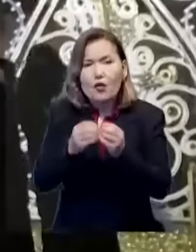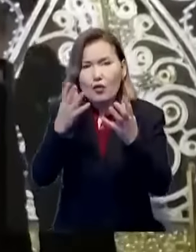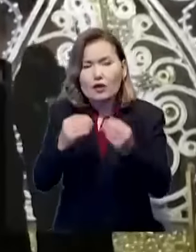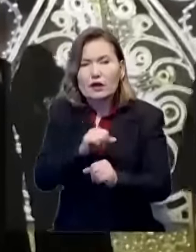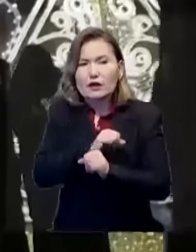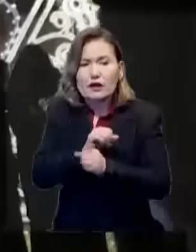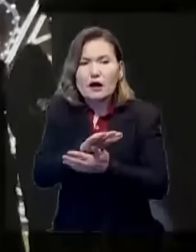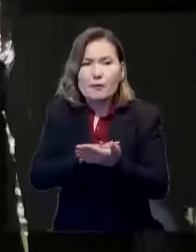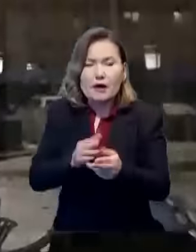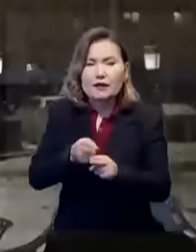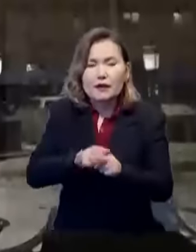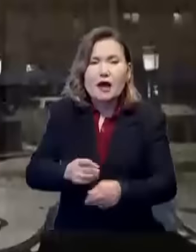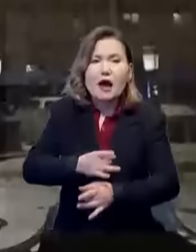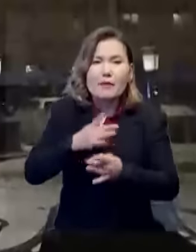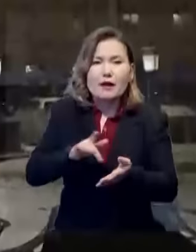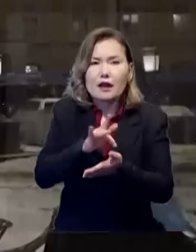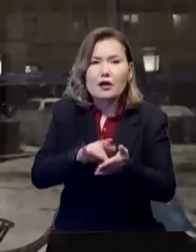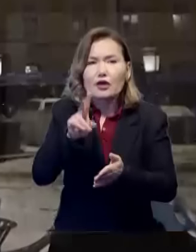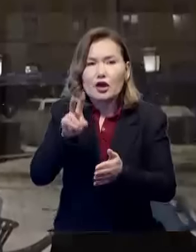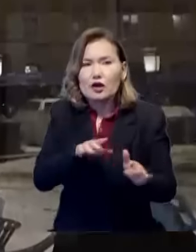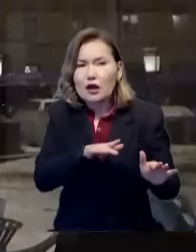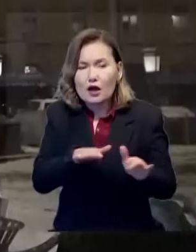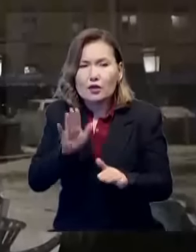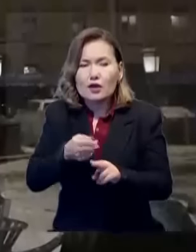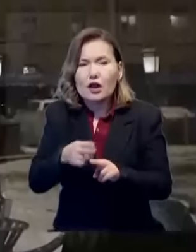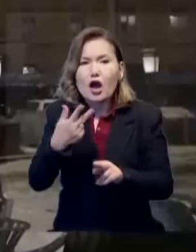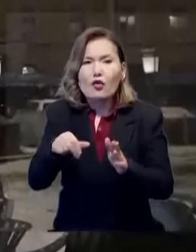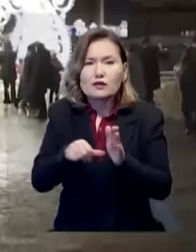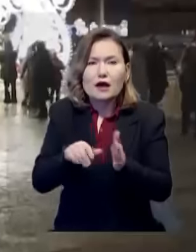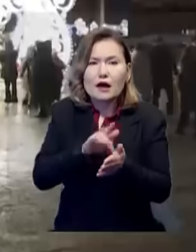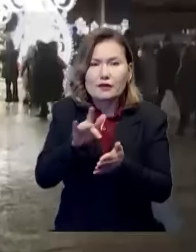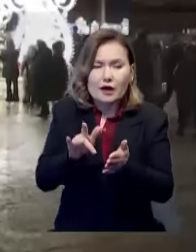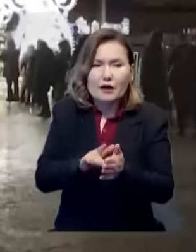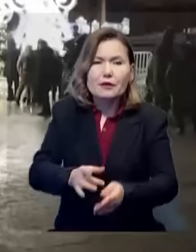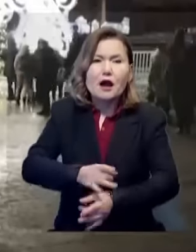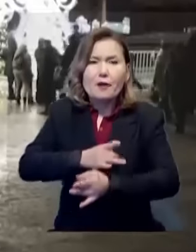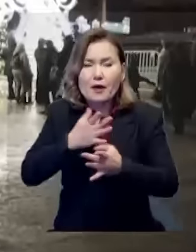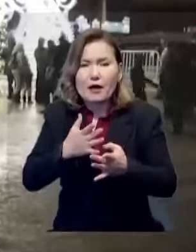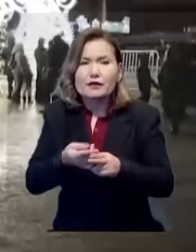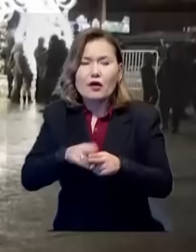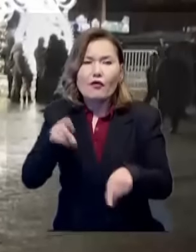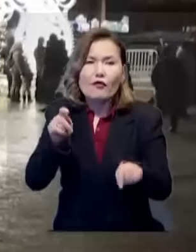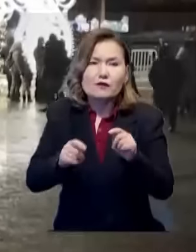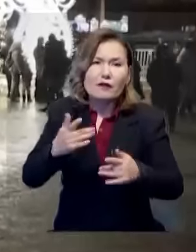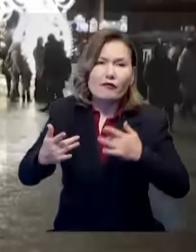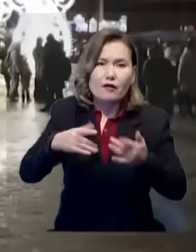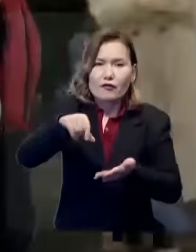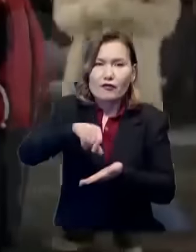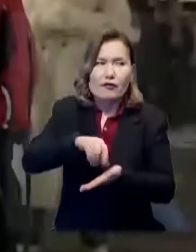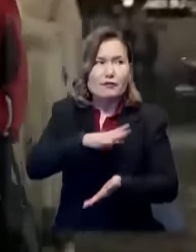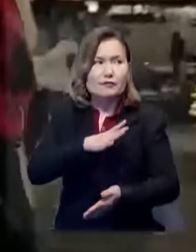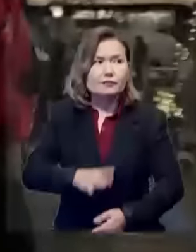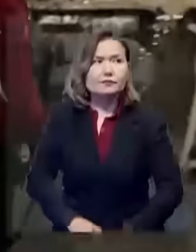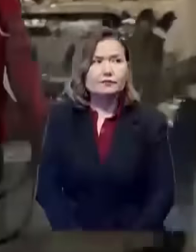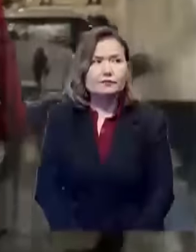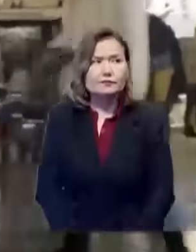созылады. Мейрам кезінде шаһарда 200-ден астам іс-шара өтеді. 36 қалада Рождествоға саяхат фестивалі ұйымдастырылады.